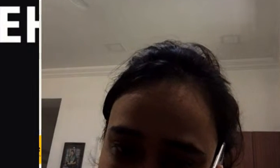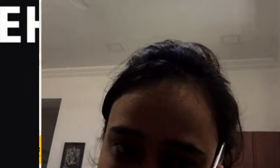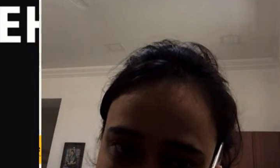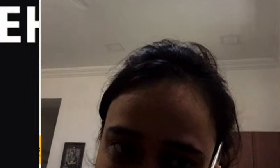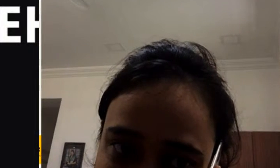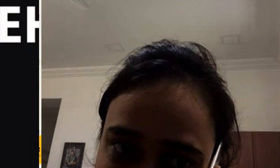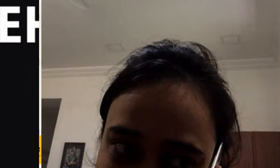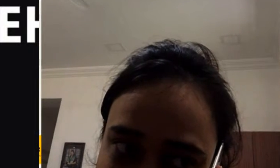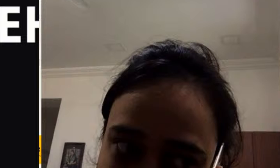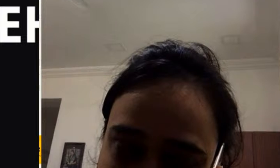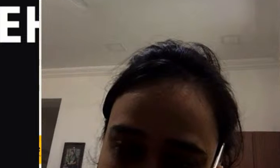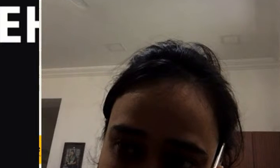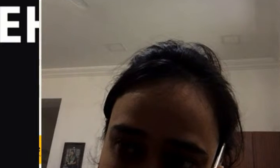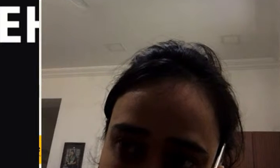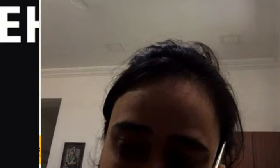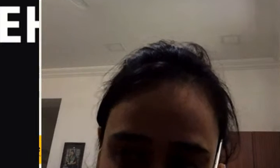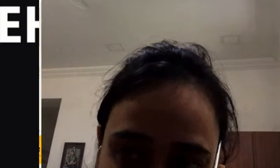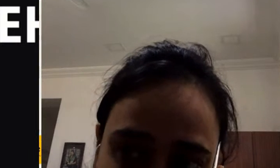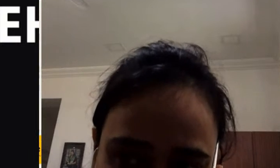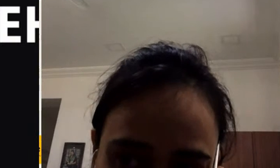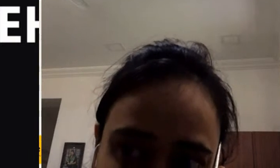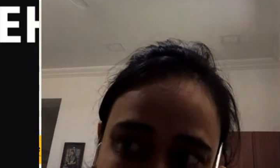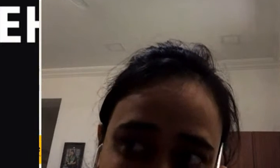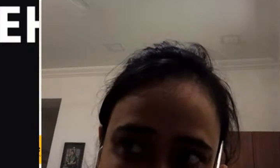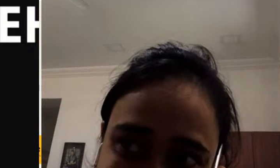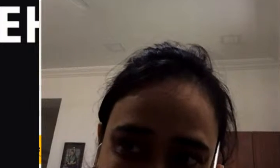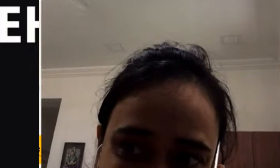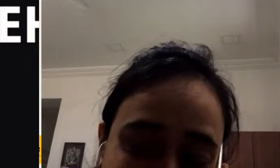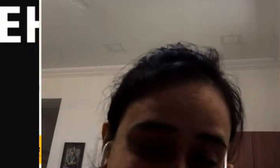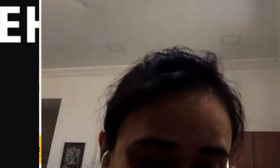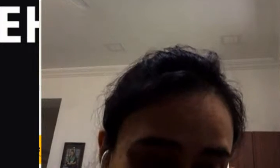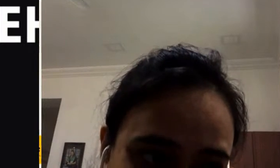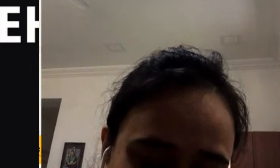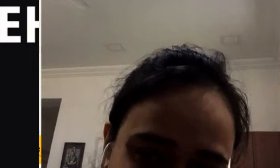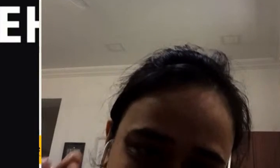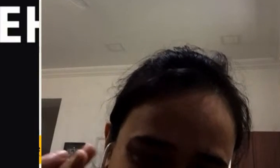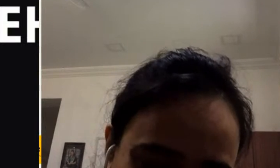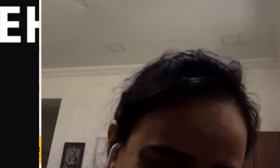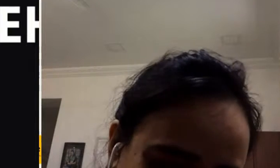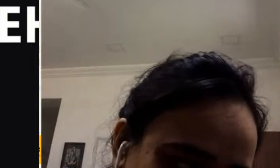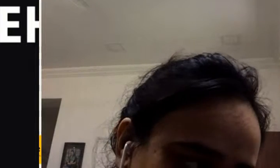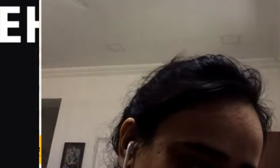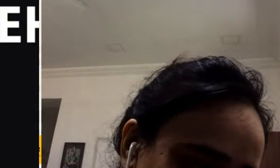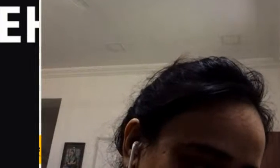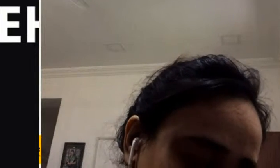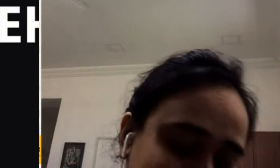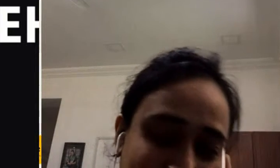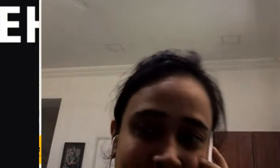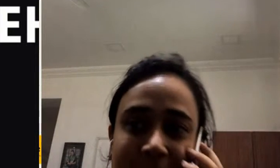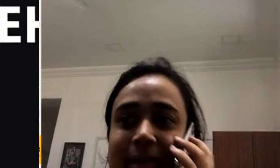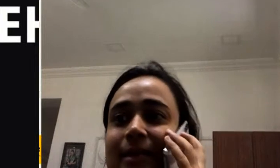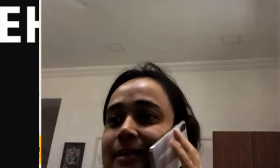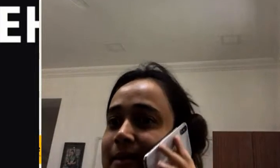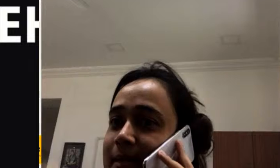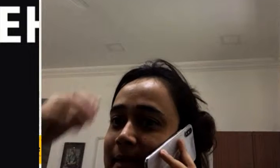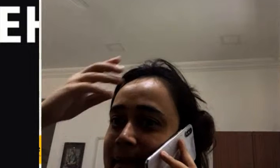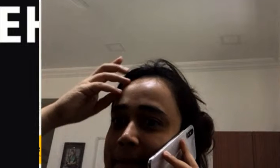ओके सर मैंने बीच बीच में किया तो है सर बट अब कितना हुआ है नहीं हुआ है दैट आई डोंट नो